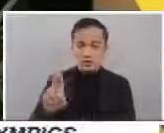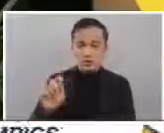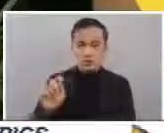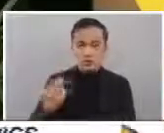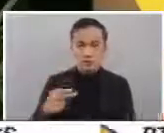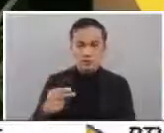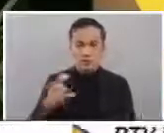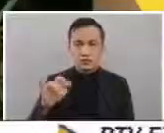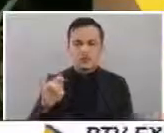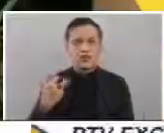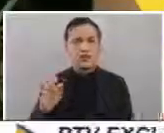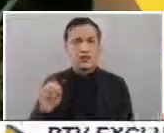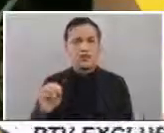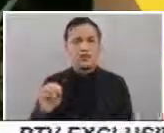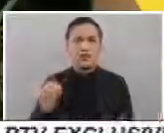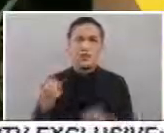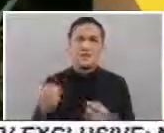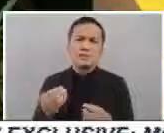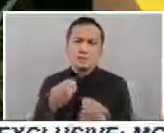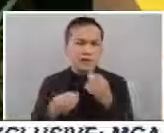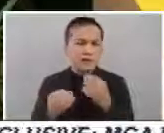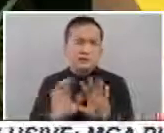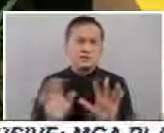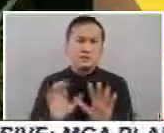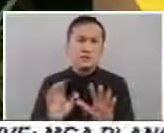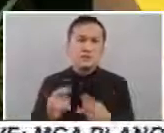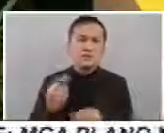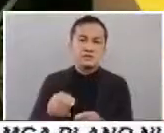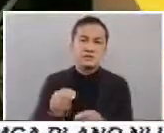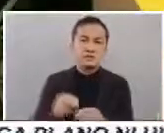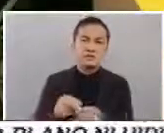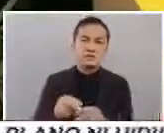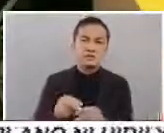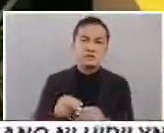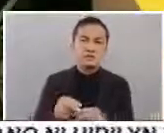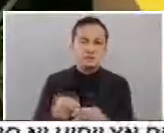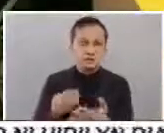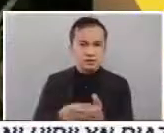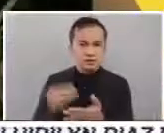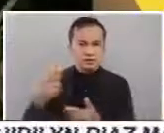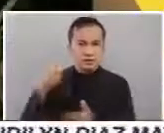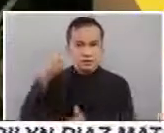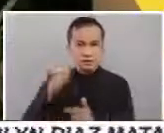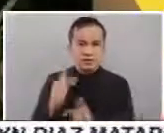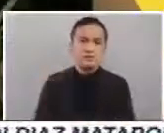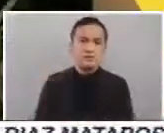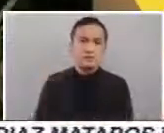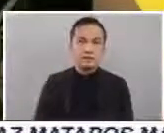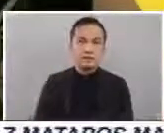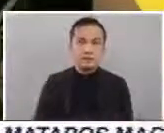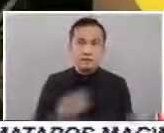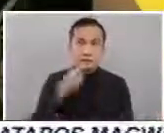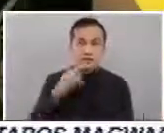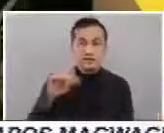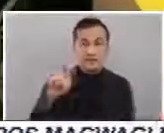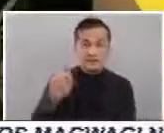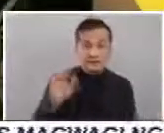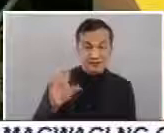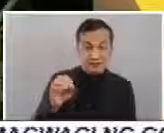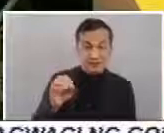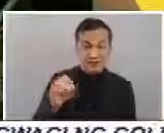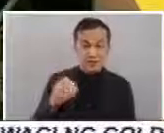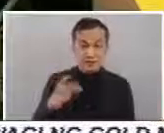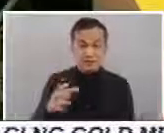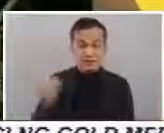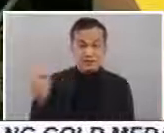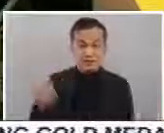ngayong ipinatutupad ng ECQ. Makakausap po natin Undersecretary F. Mako Dinsing III ng Department of the Interior and Local Government. Yusek Dinsing, magandang umaga